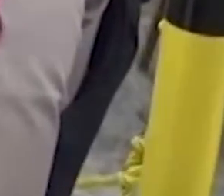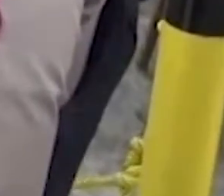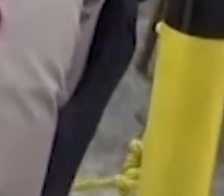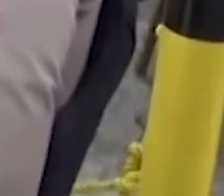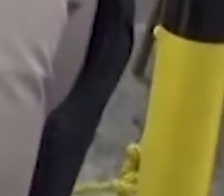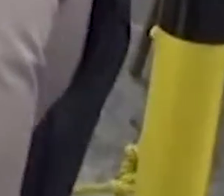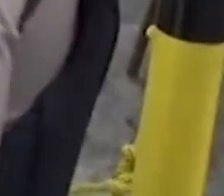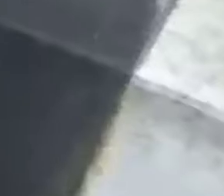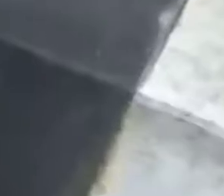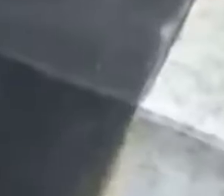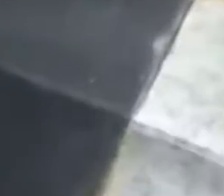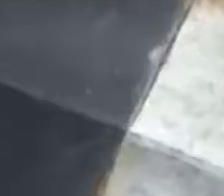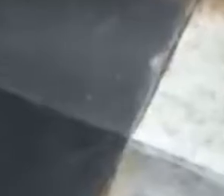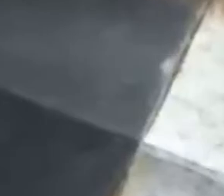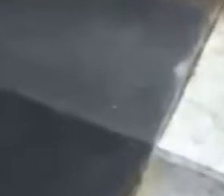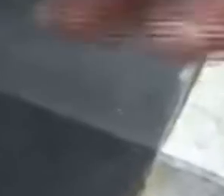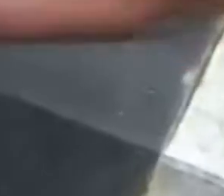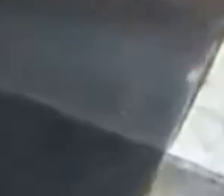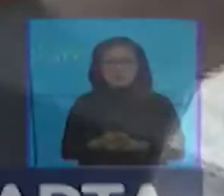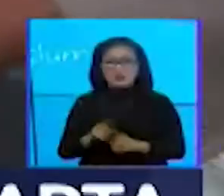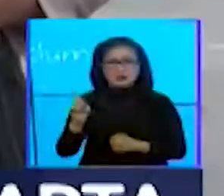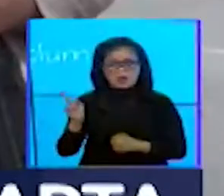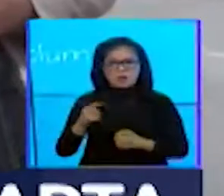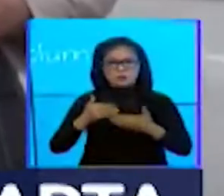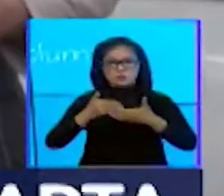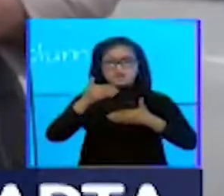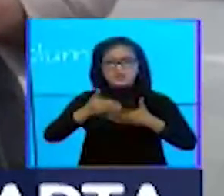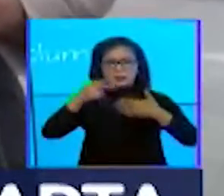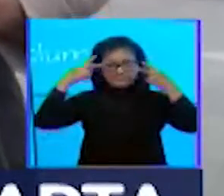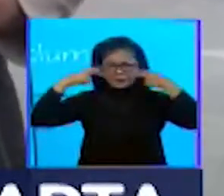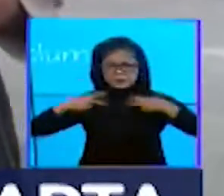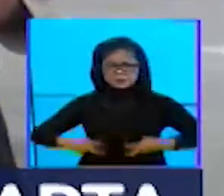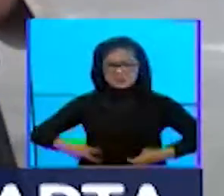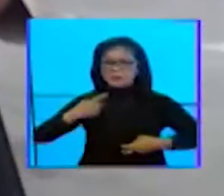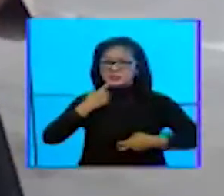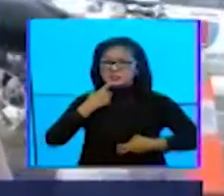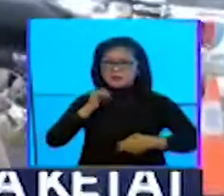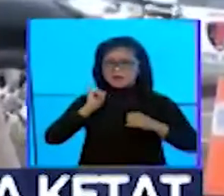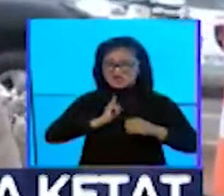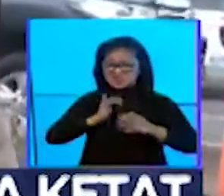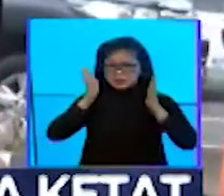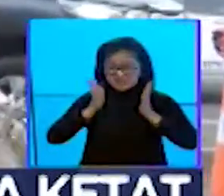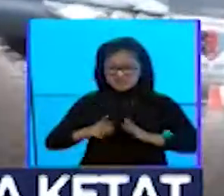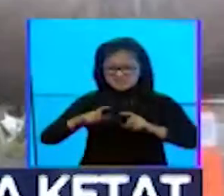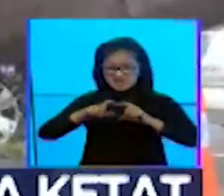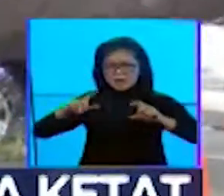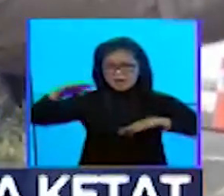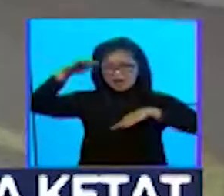Tidak hanya itu, sejumlah pengunjung harus menjalani beberapa tahapan pemeriksaan, mulai dari kartu identitas diri hingga barang bawaan.